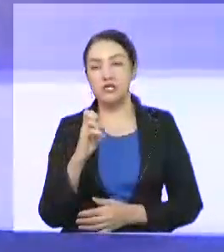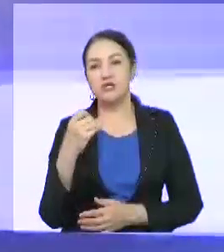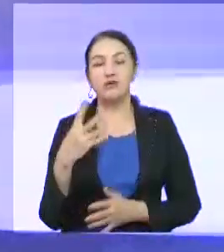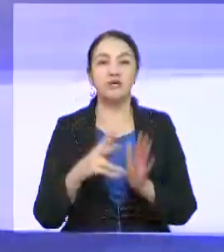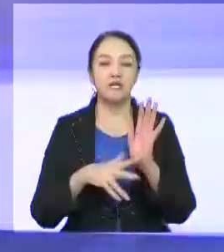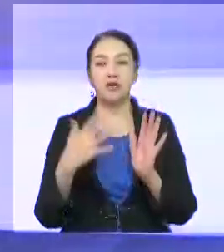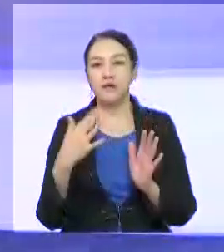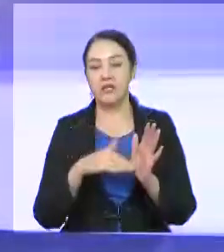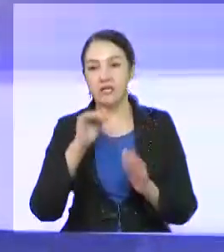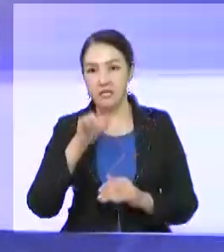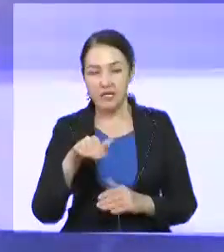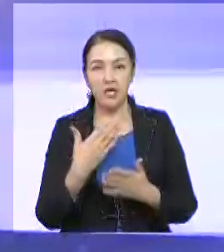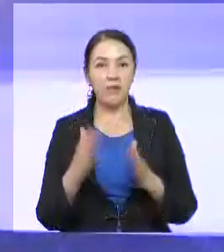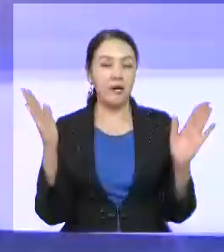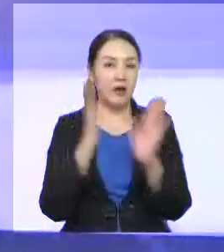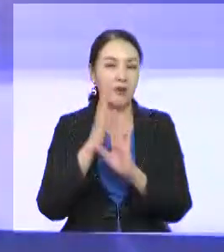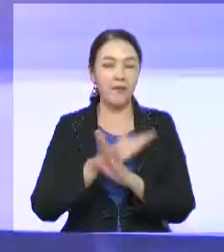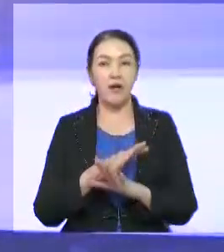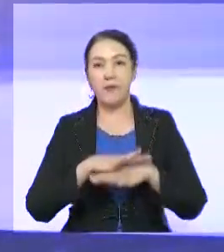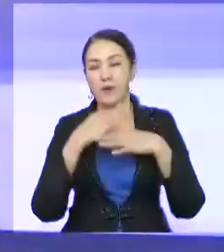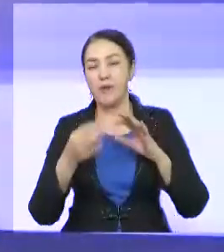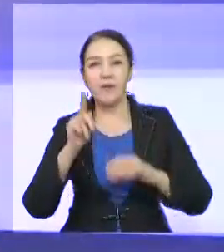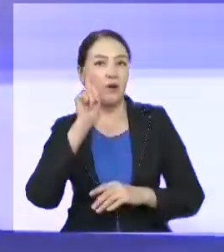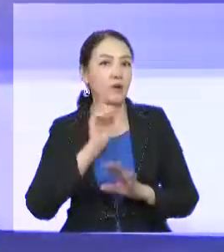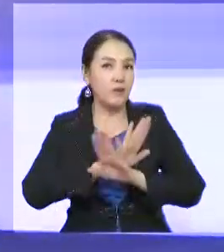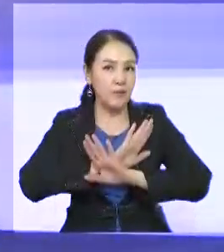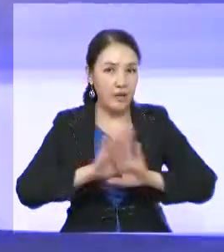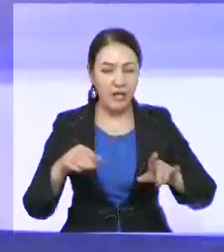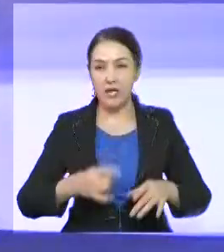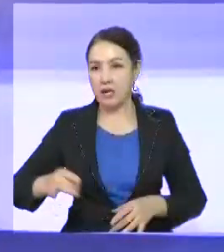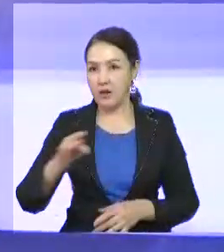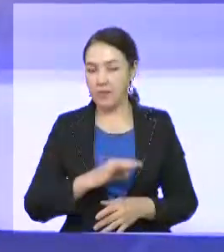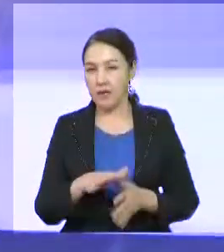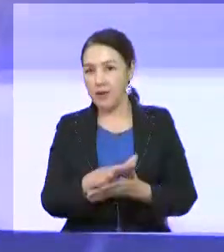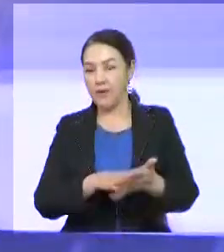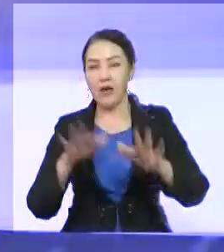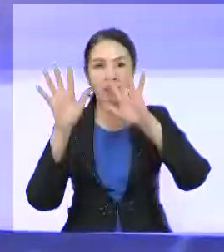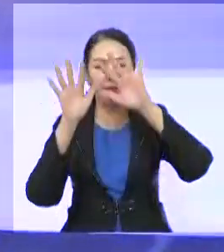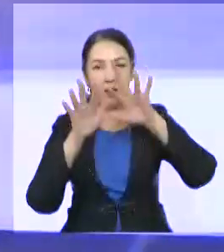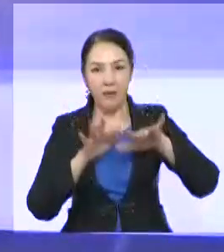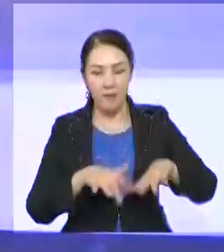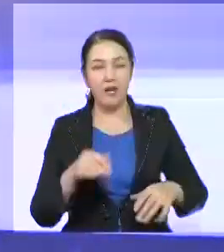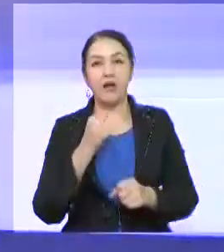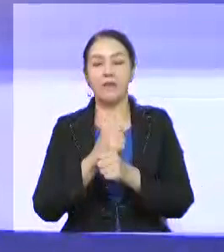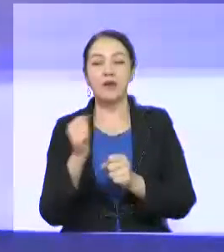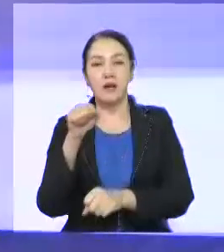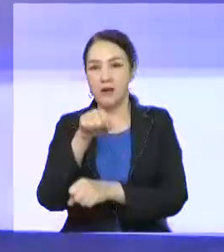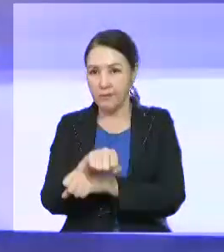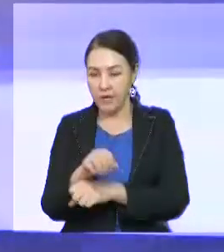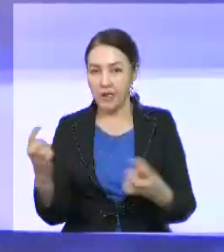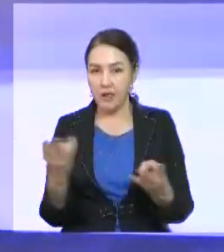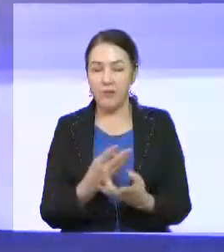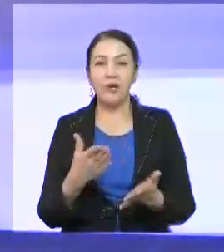439 тысяч. При этом погода принесла аграриям массу неудобств. В некоторых районах из-за продолжительных осадков работы приходилось останавливать.